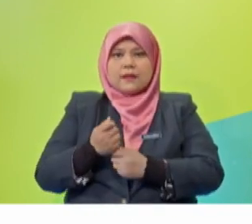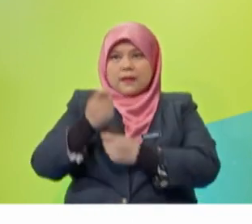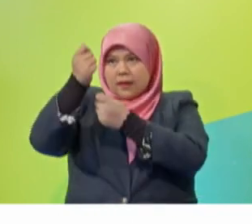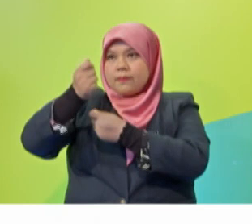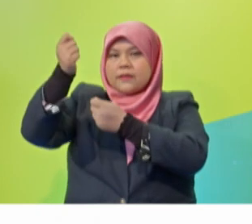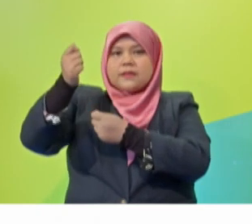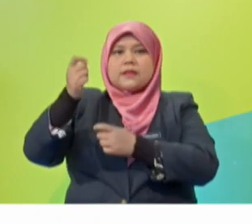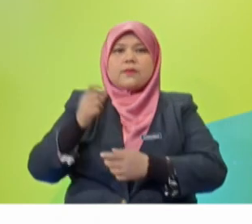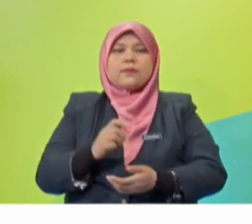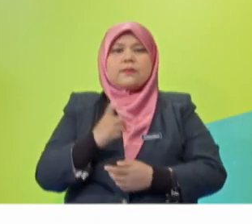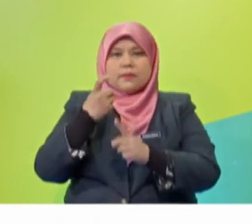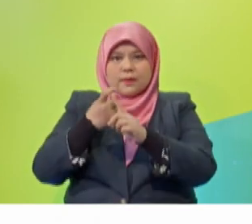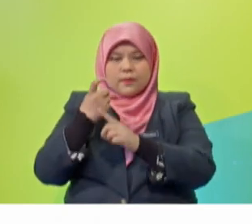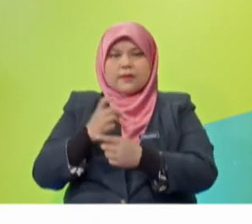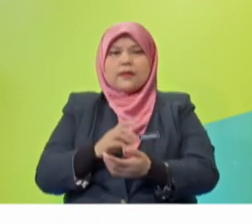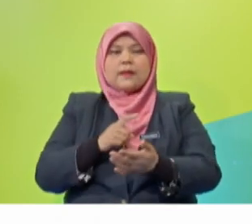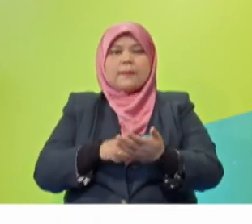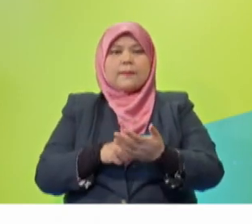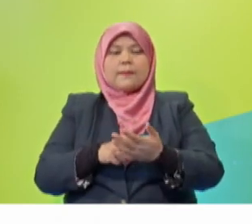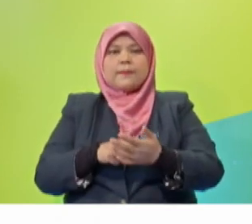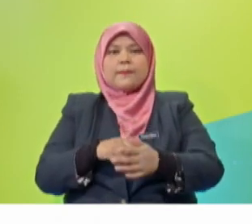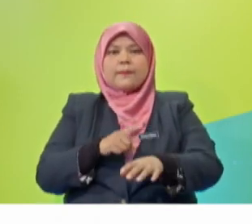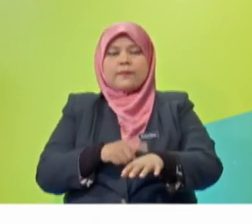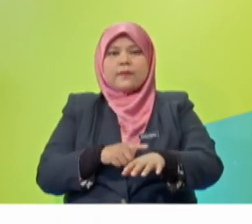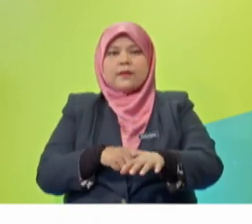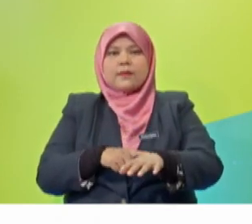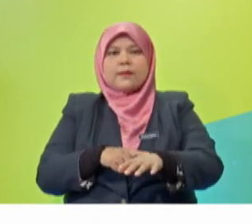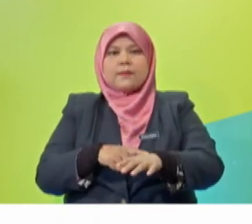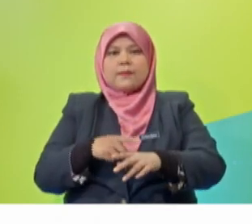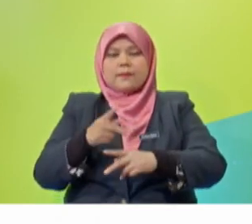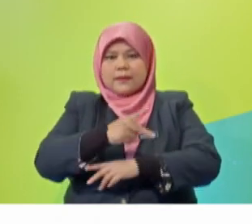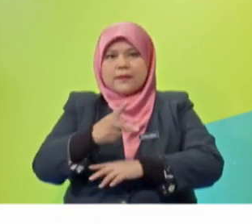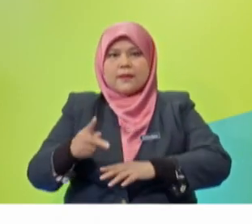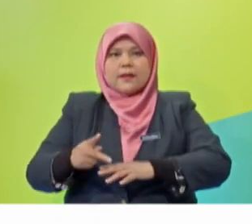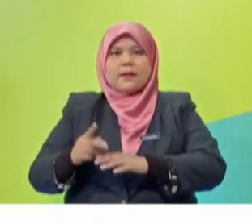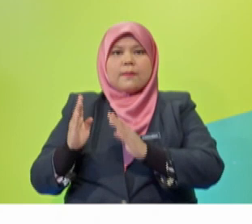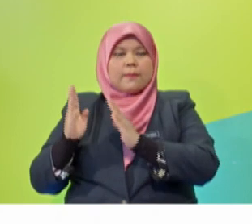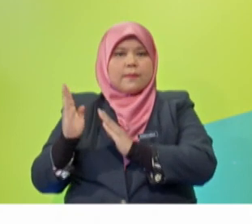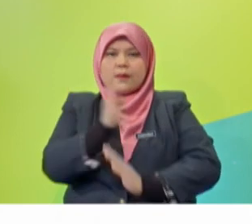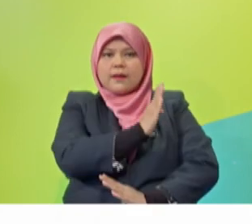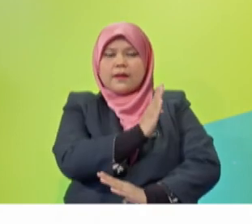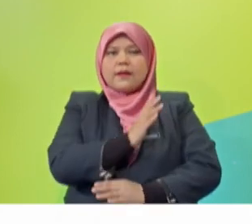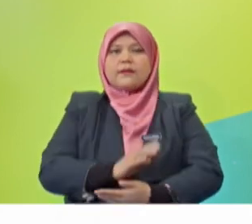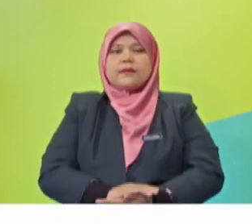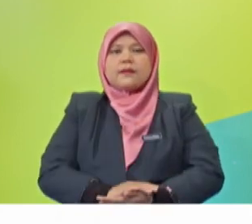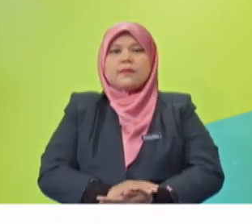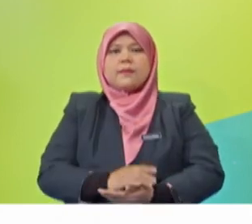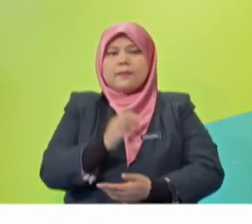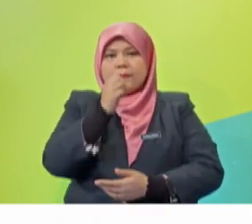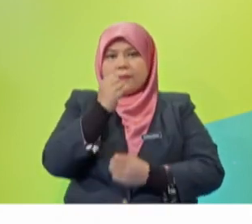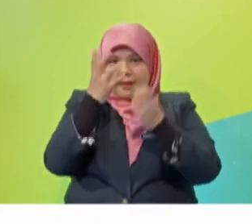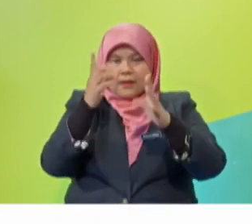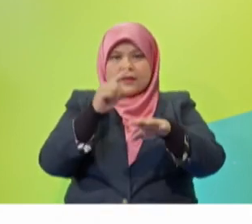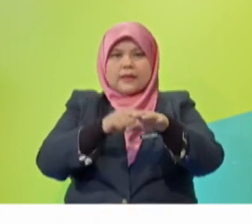sebelah negeri-negeri pantai barat. Okey, kalau nanas banyak jugalah ditanam di arah selatan di